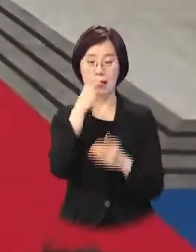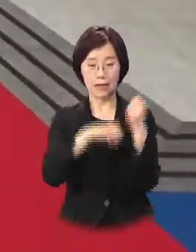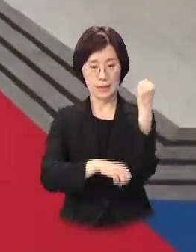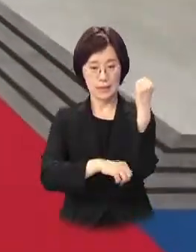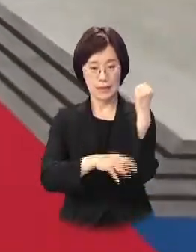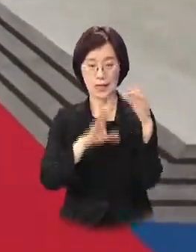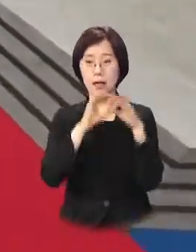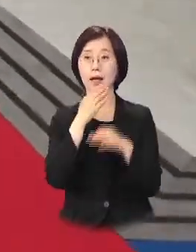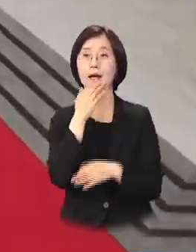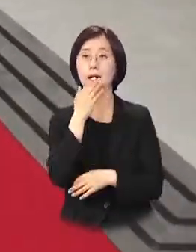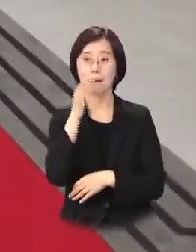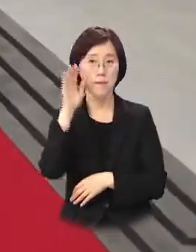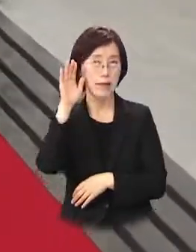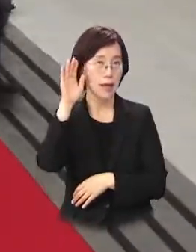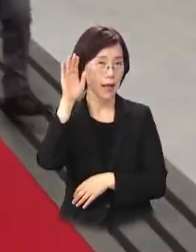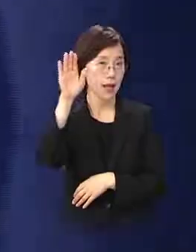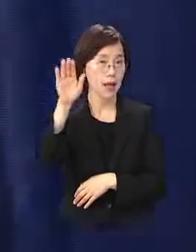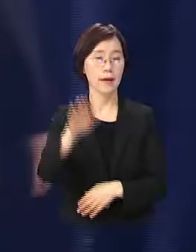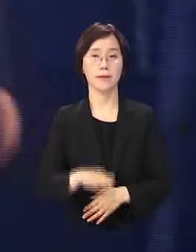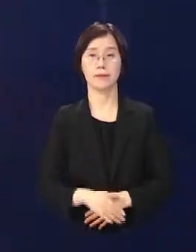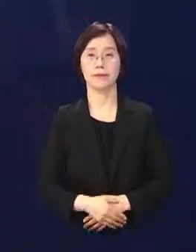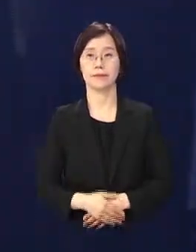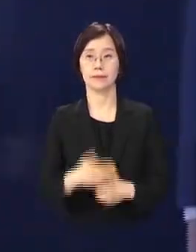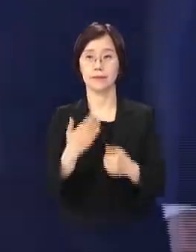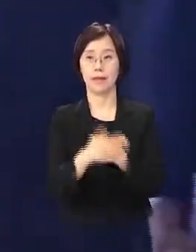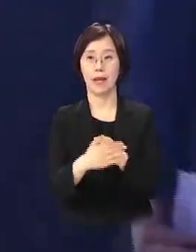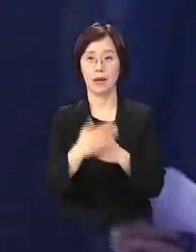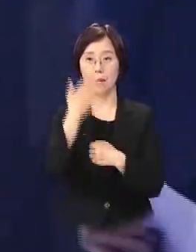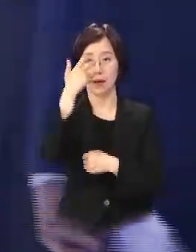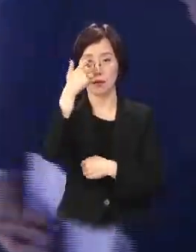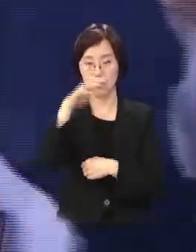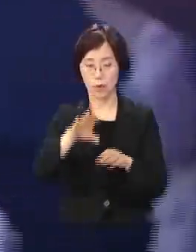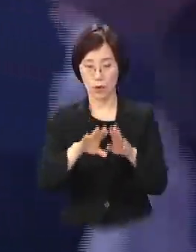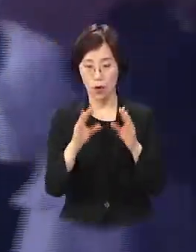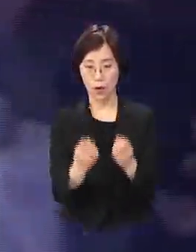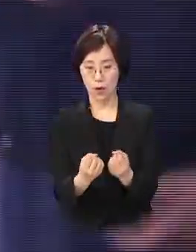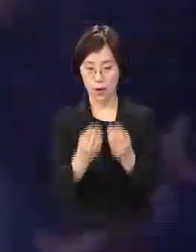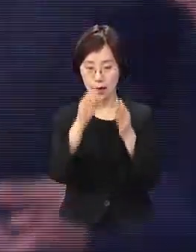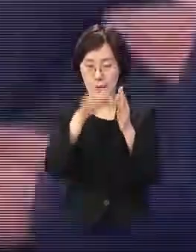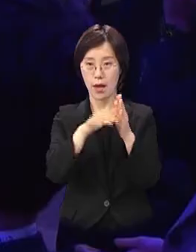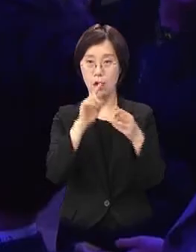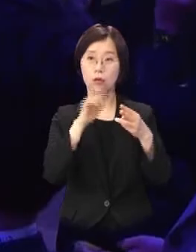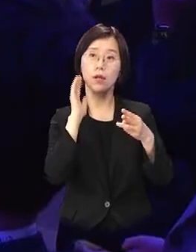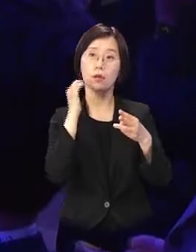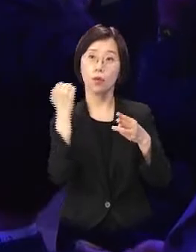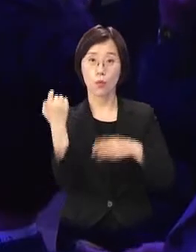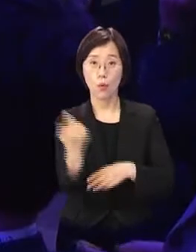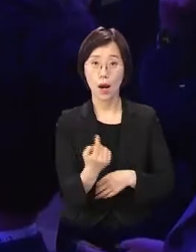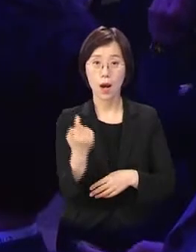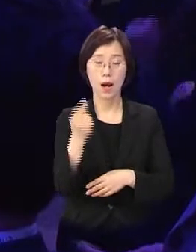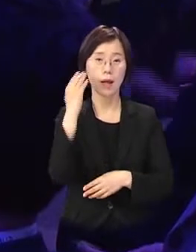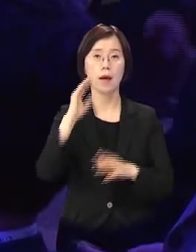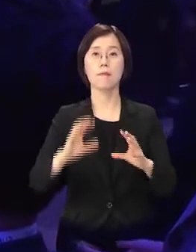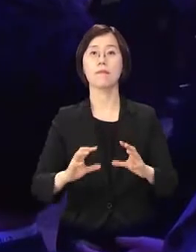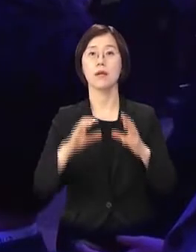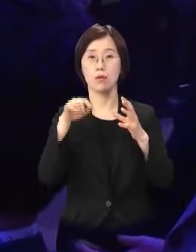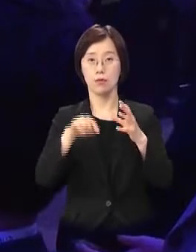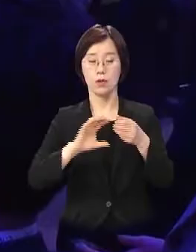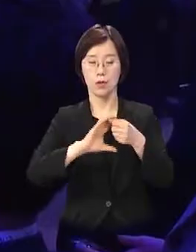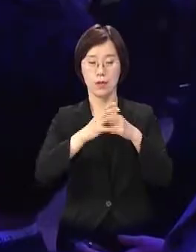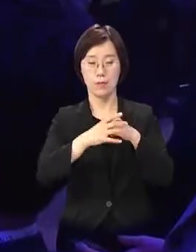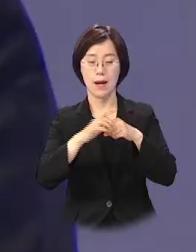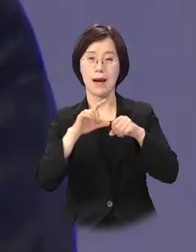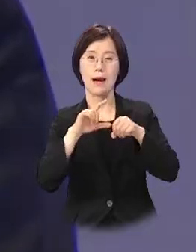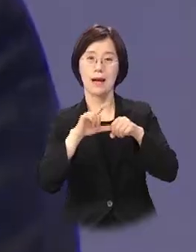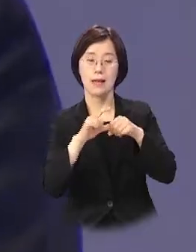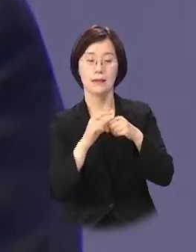기반한 지속 가능한 미래입니다. 대구 엑스포에서 열린 개회식에서 윤석열 대통령은 대한민국이 글로벌